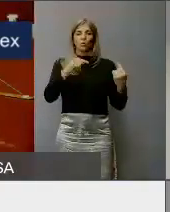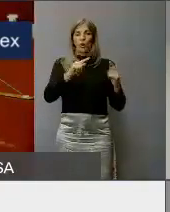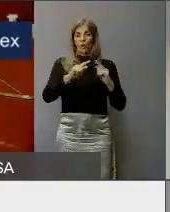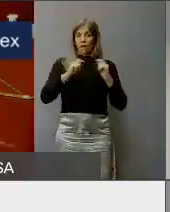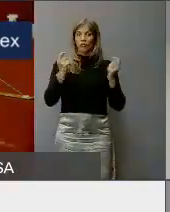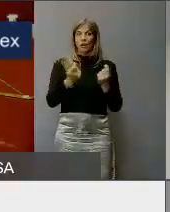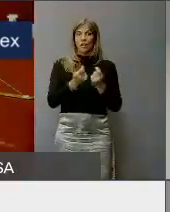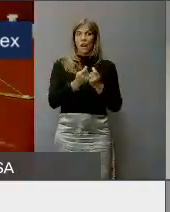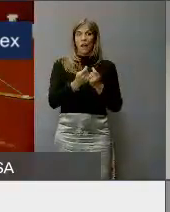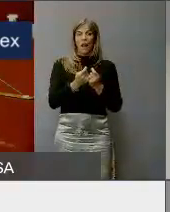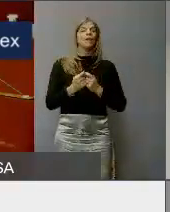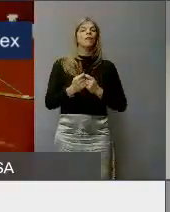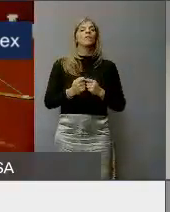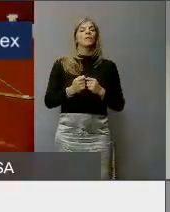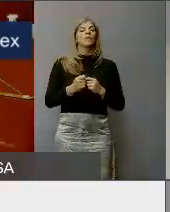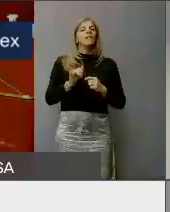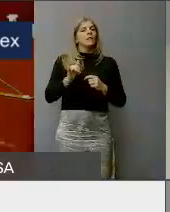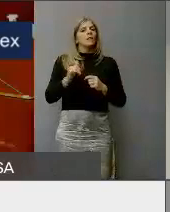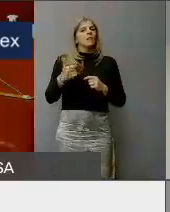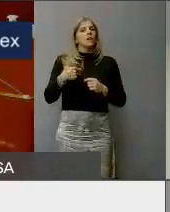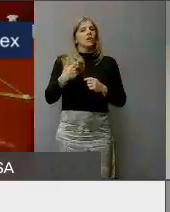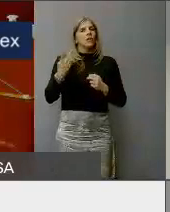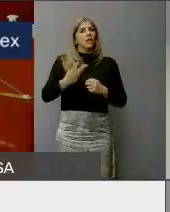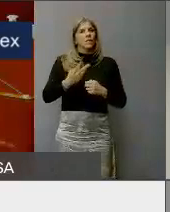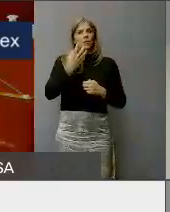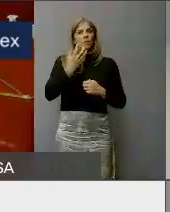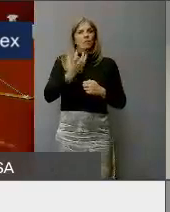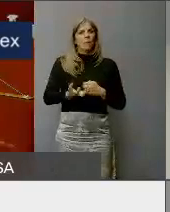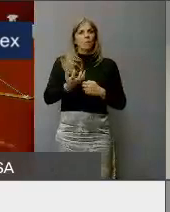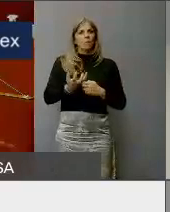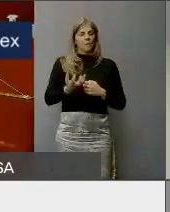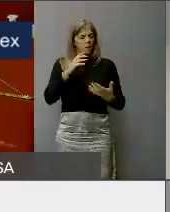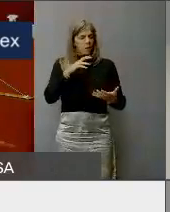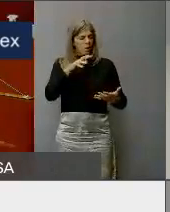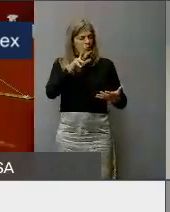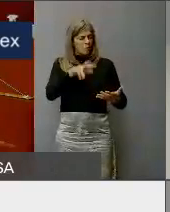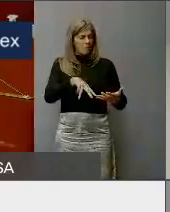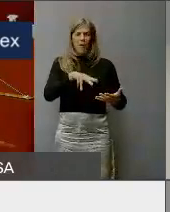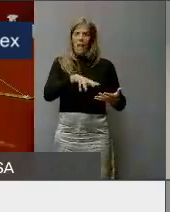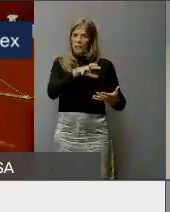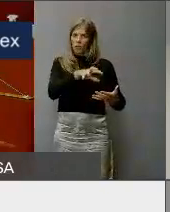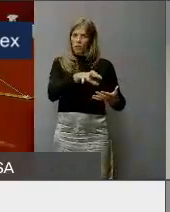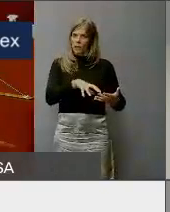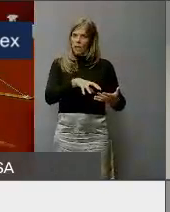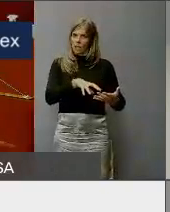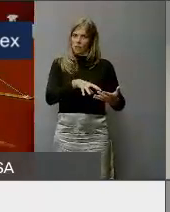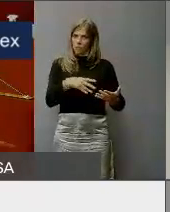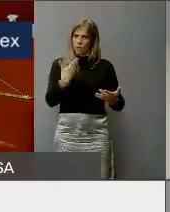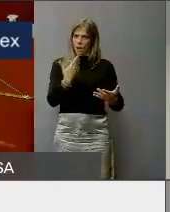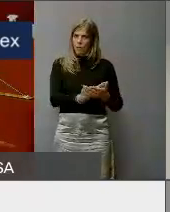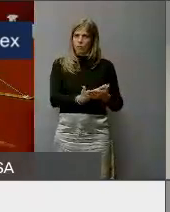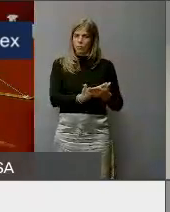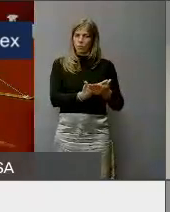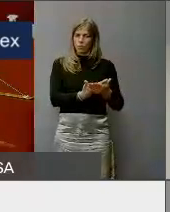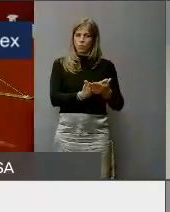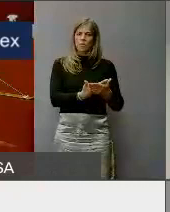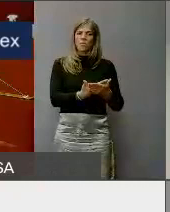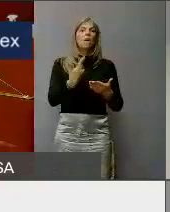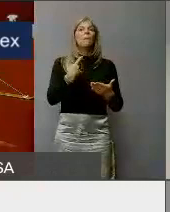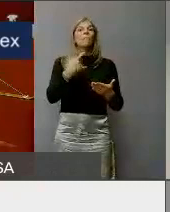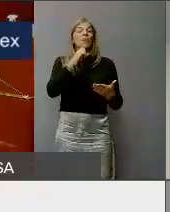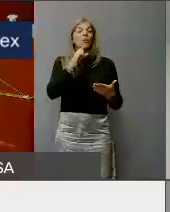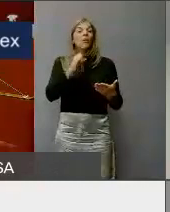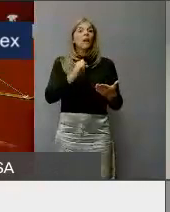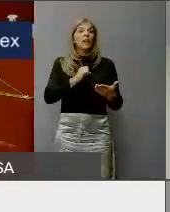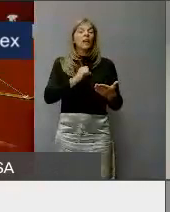il presidente sono un po senza parole leggendo il testo della mozione perché credo che quattro anni ma forse